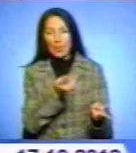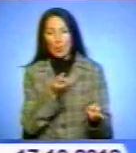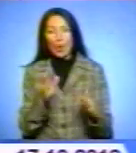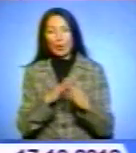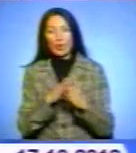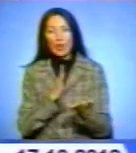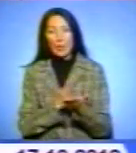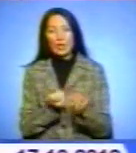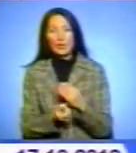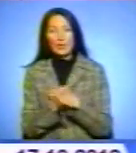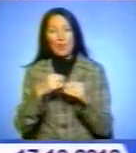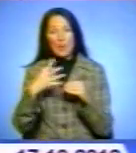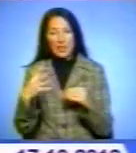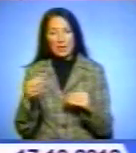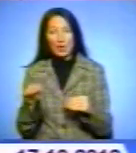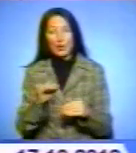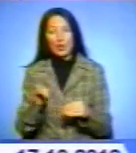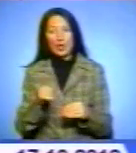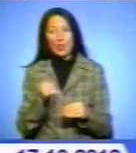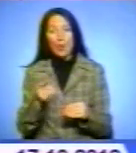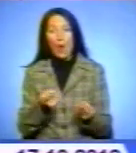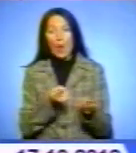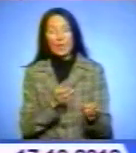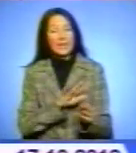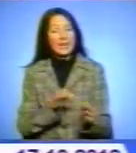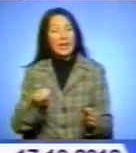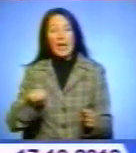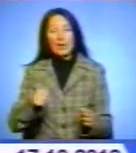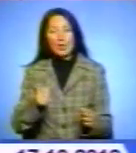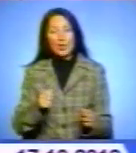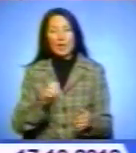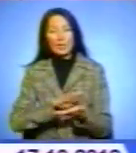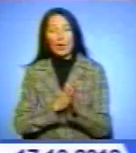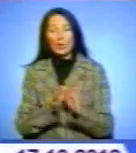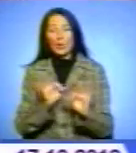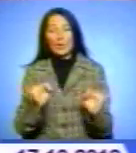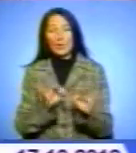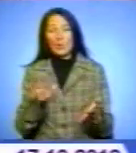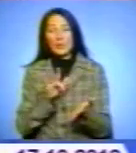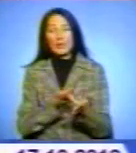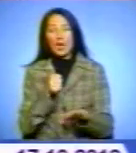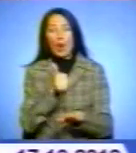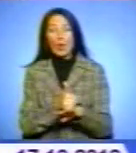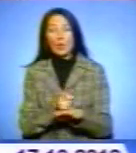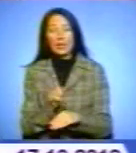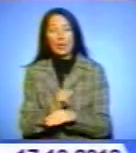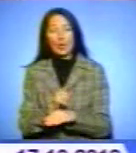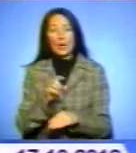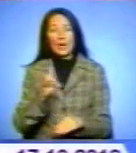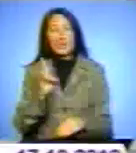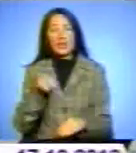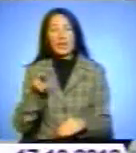з'явитися 15 жовтня. Чому опалення не вмикали? Ситуацію прокоментував сьогодні міський голова Тернополя Сергій Надал на